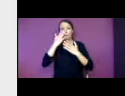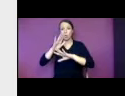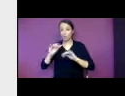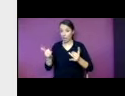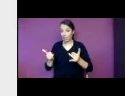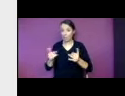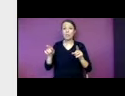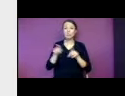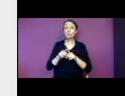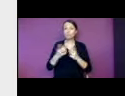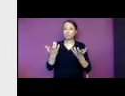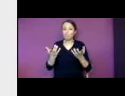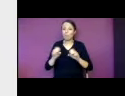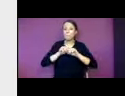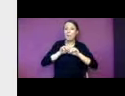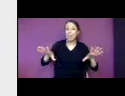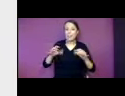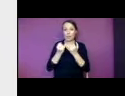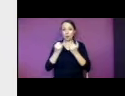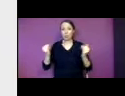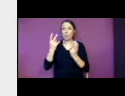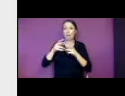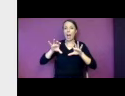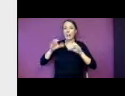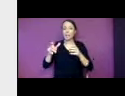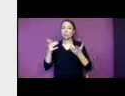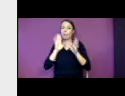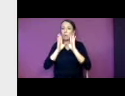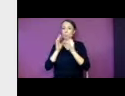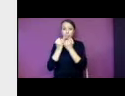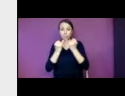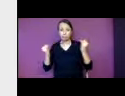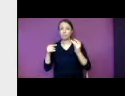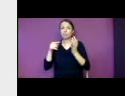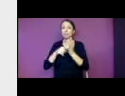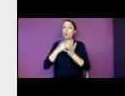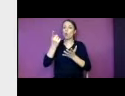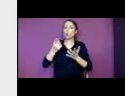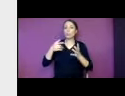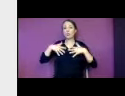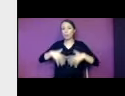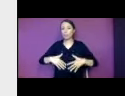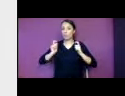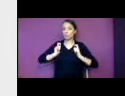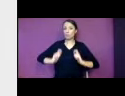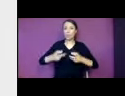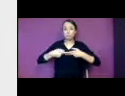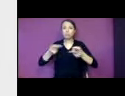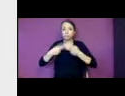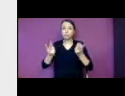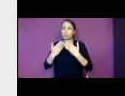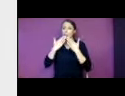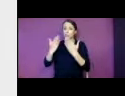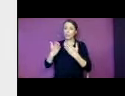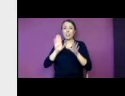narzędzia czy medium, przez które ta tożsamość jest dalej reprodukowana w społeczeństwie polskim, są właśnie media społecznościowe, a